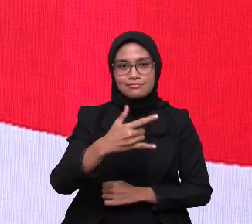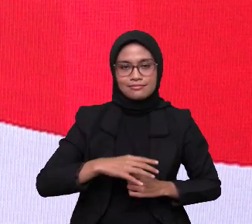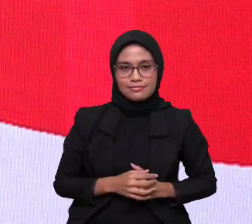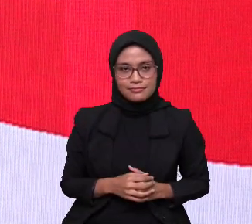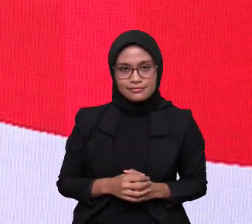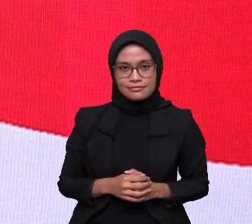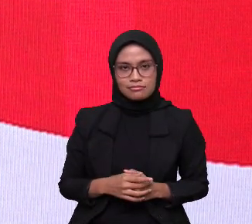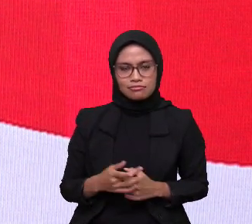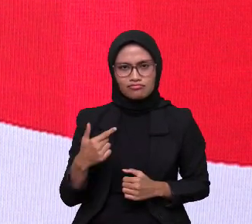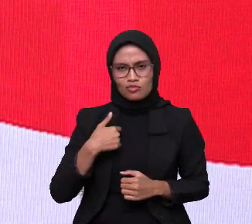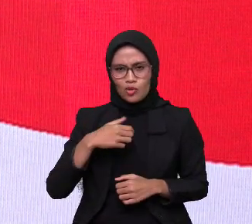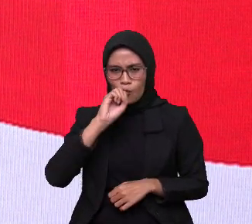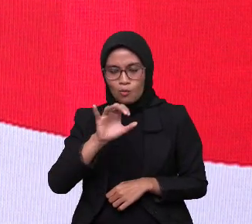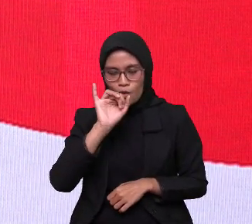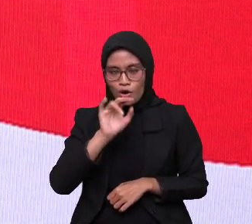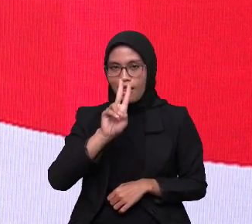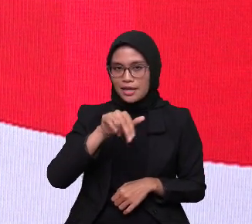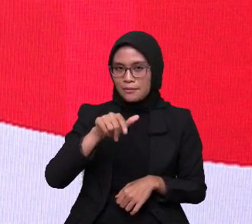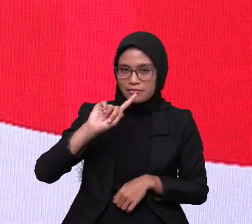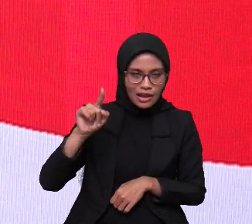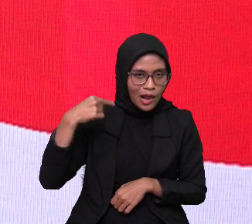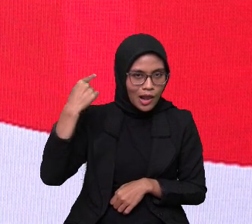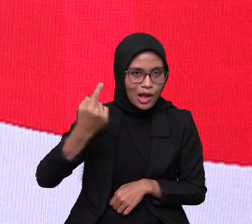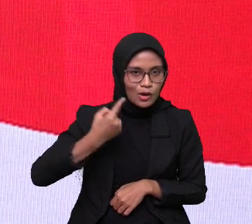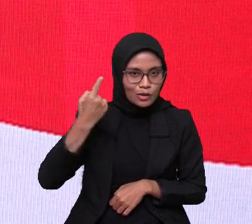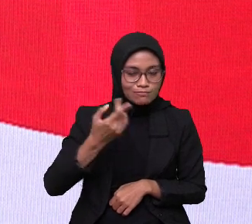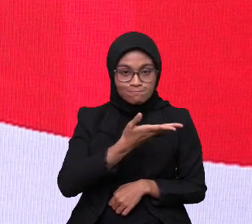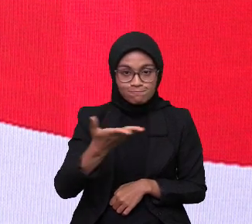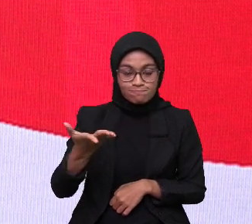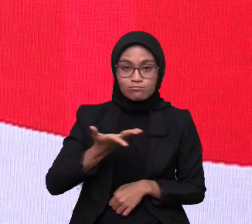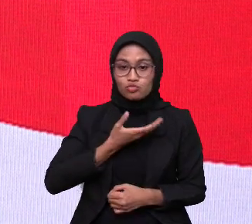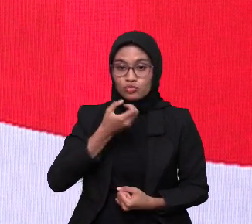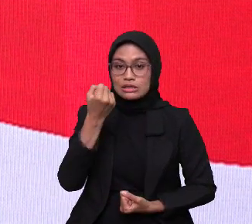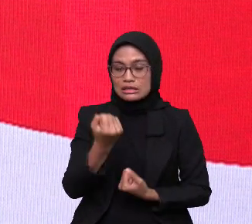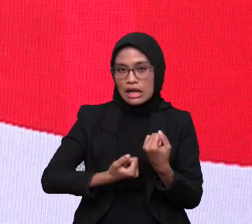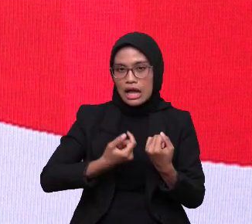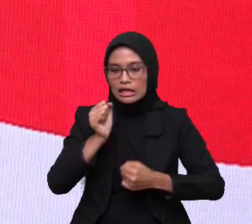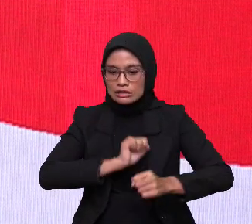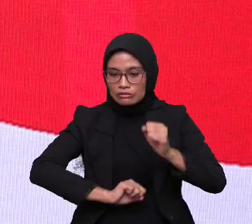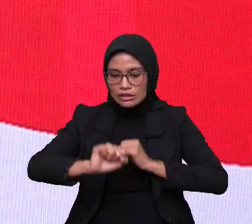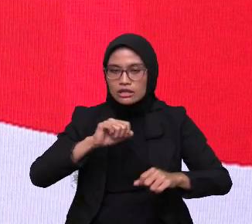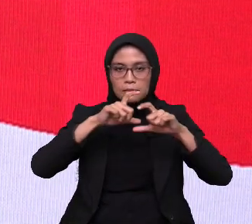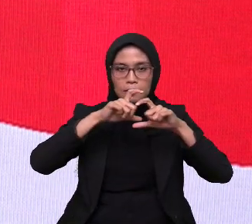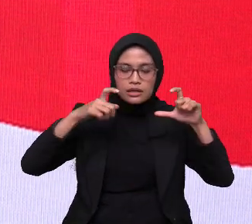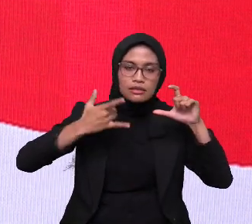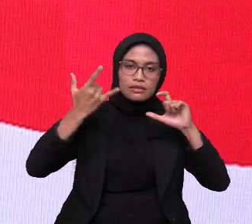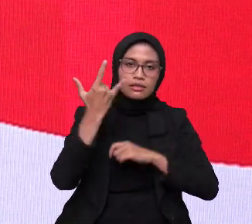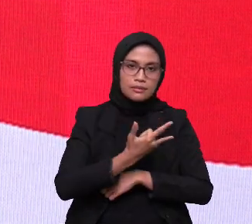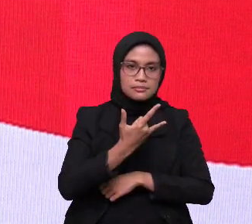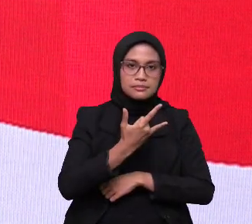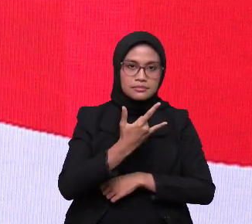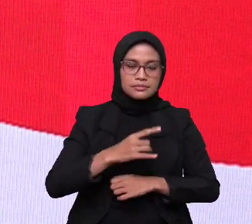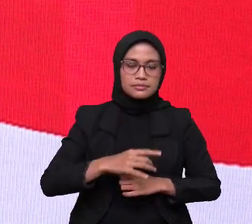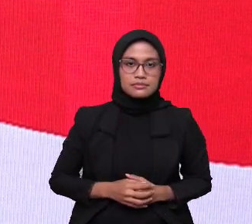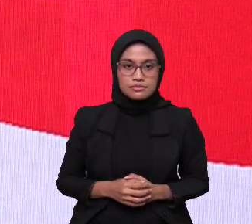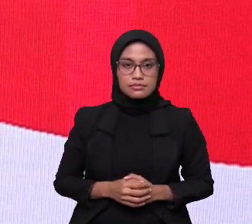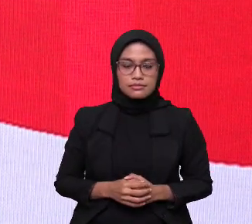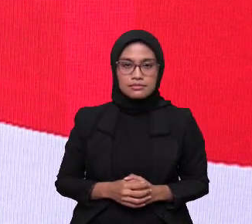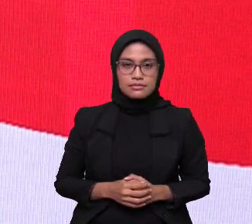tidak lelah saya ingatkan bahwa dalam berkegiatan masyarakat tetap gunakan masker dengan benar Selain itu